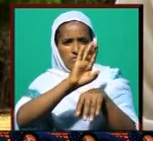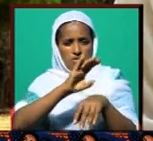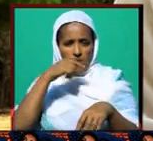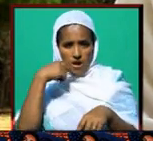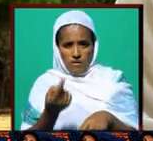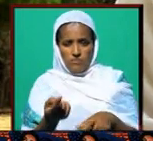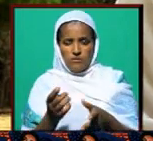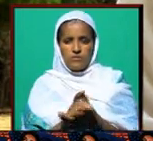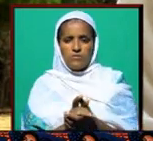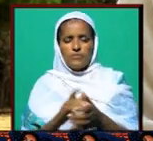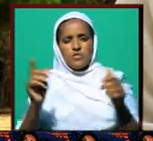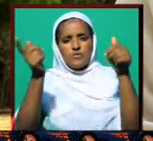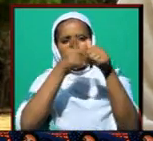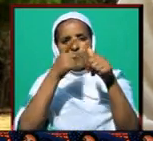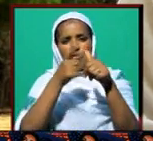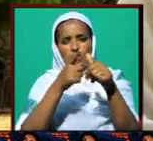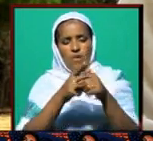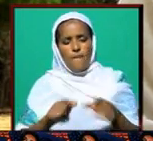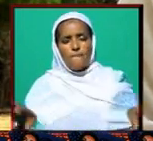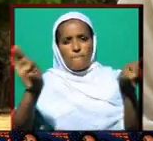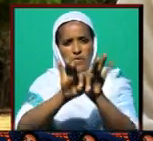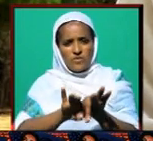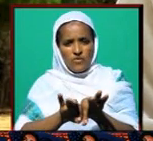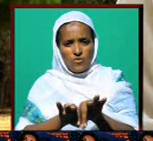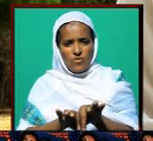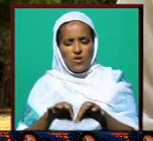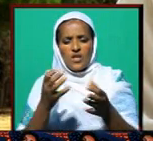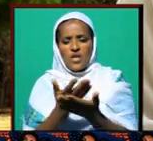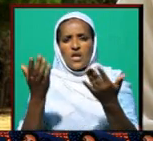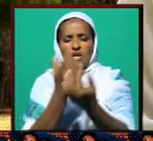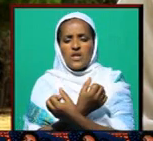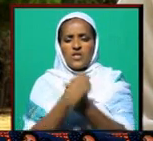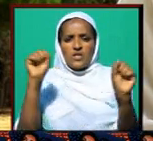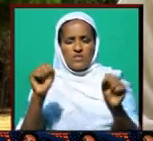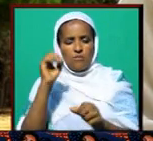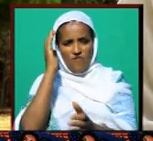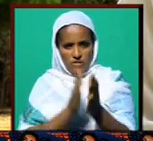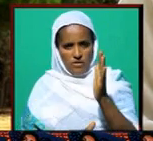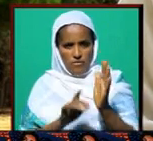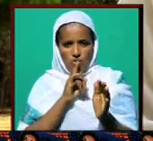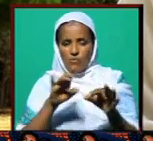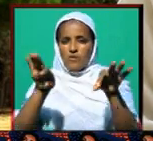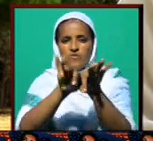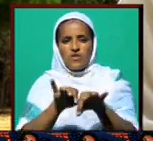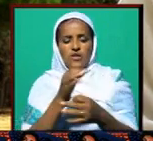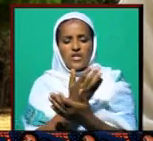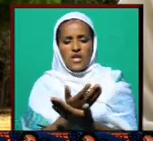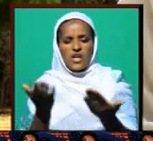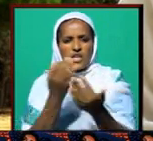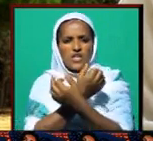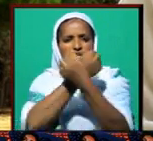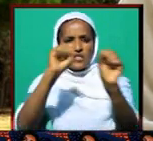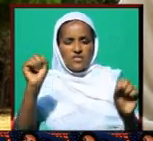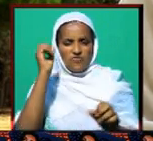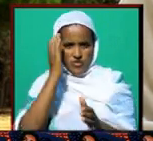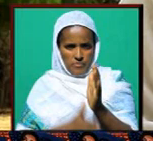ነው። ለምን ያስፈልጋል ካልነ የመጀመሪያው የሚያስፈልገው የነገረ ድነት መፈጸሚያ